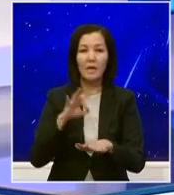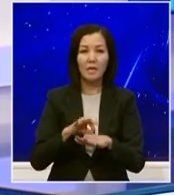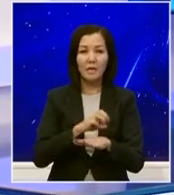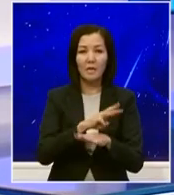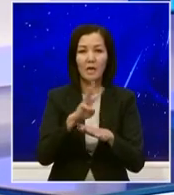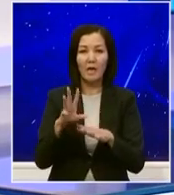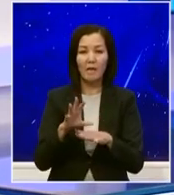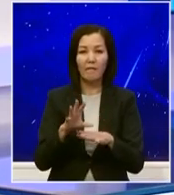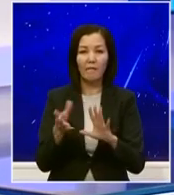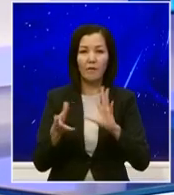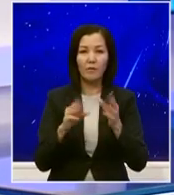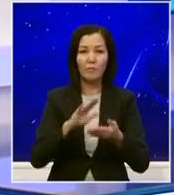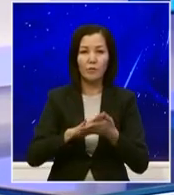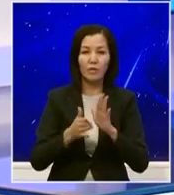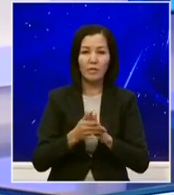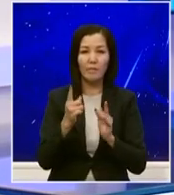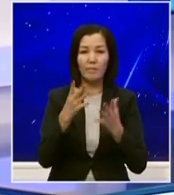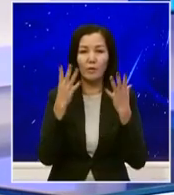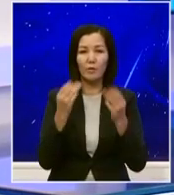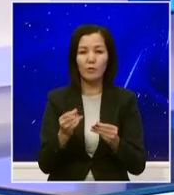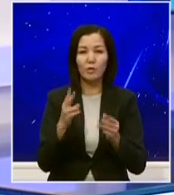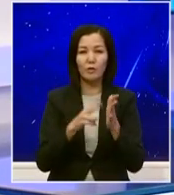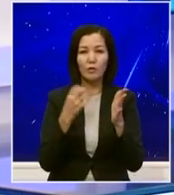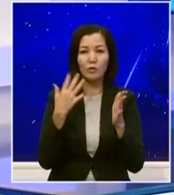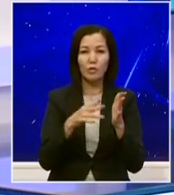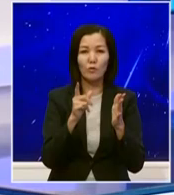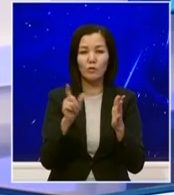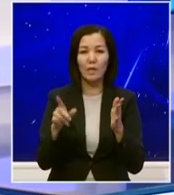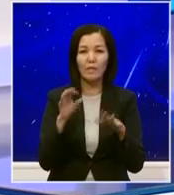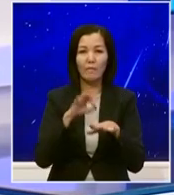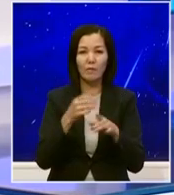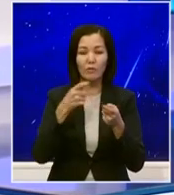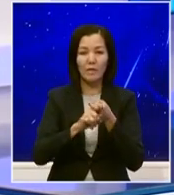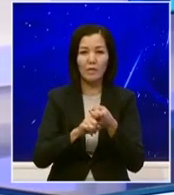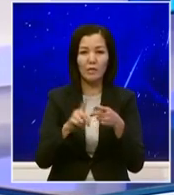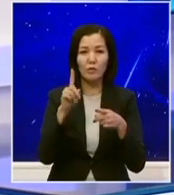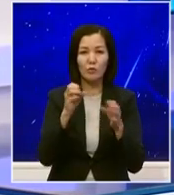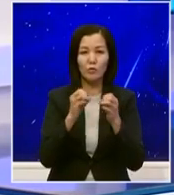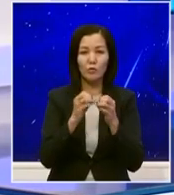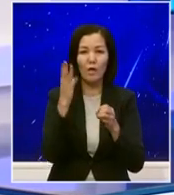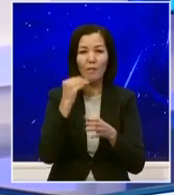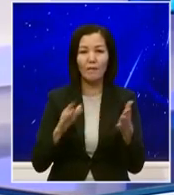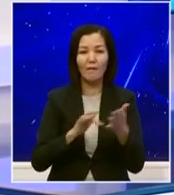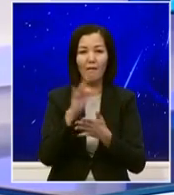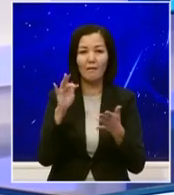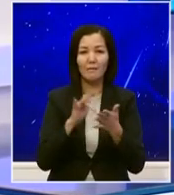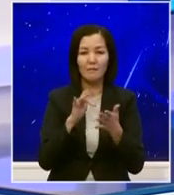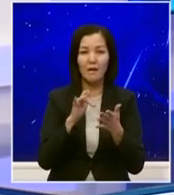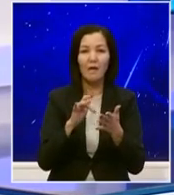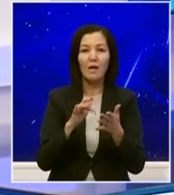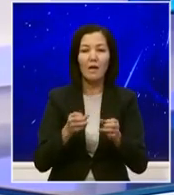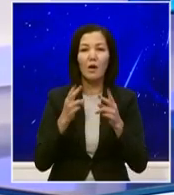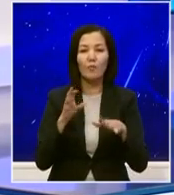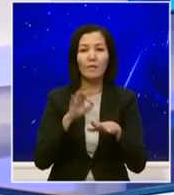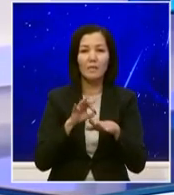Коронавирус бойынша елдегі ахуал. Бір тәулікте 753 адамнан тәж вирусы шықты. Оның 110-ы Алматы қаласында анықталып отыр.